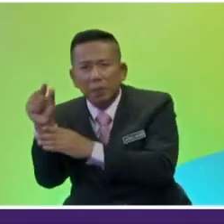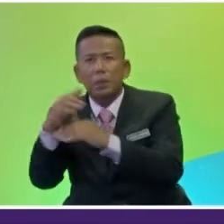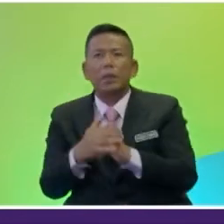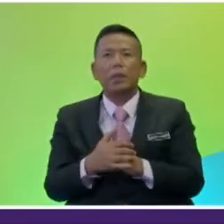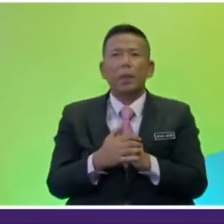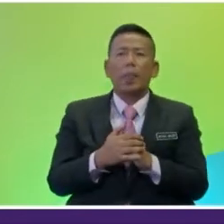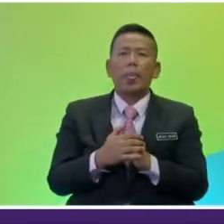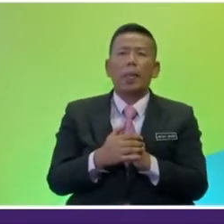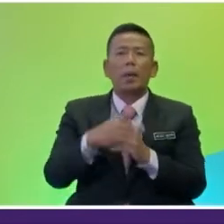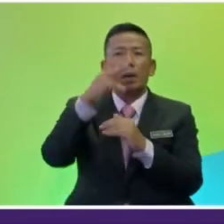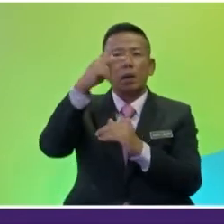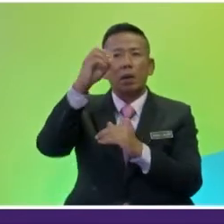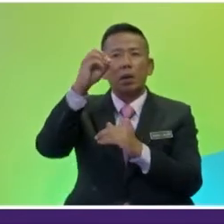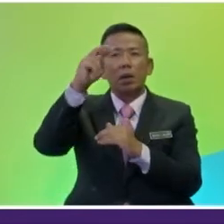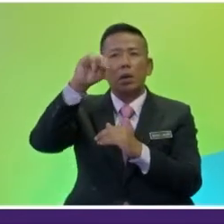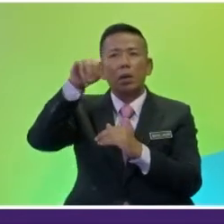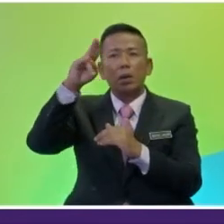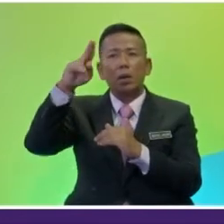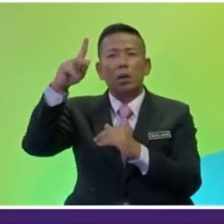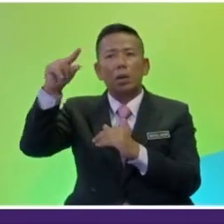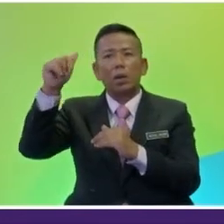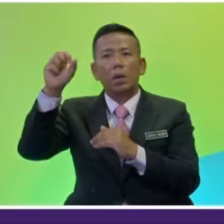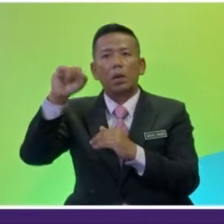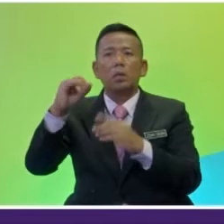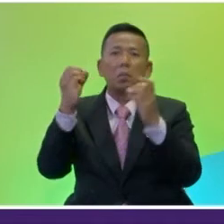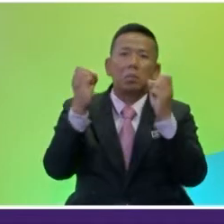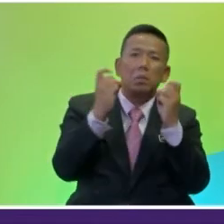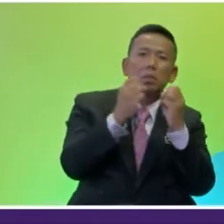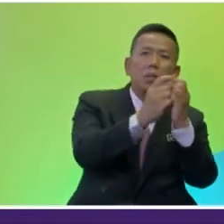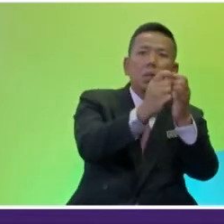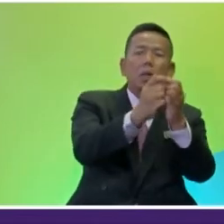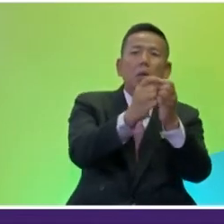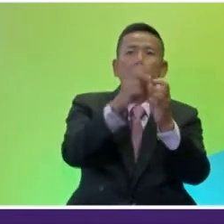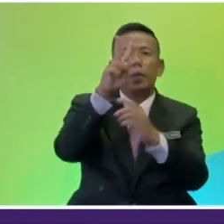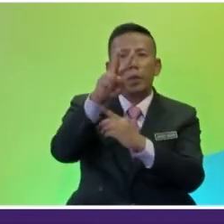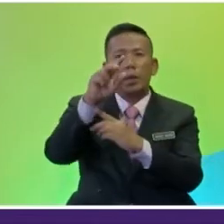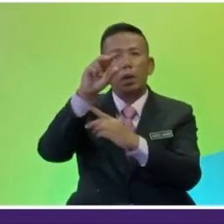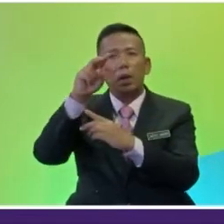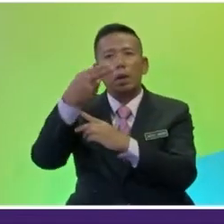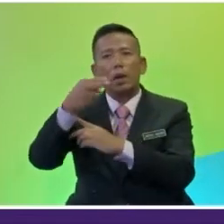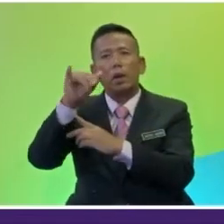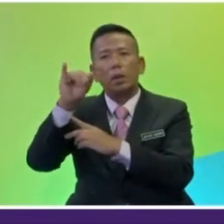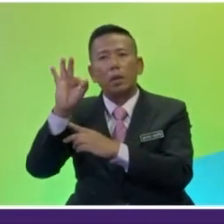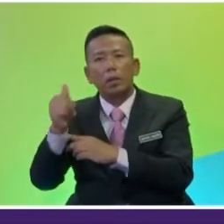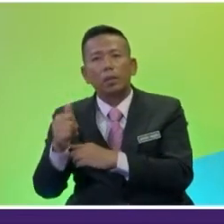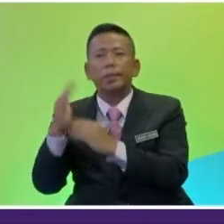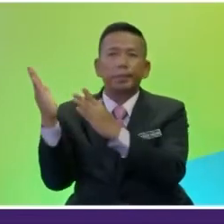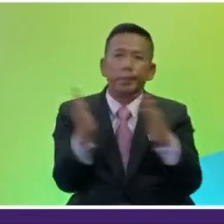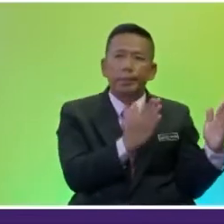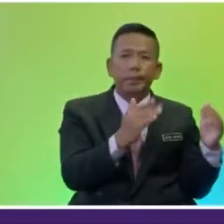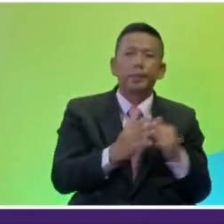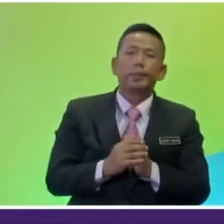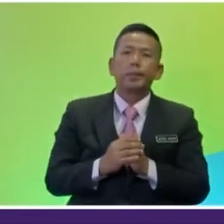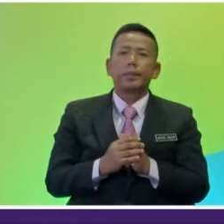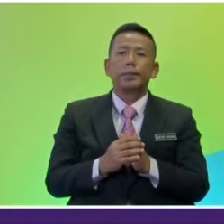konjugasi yang melibat ke pembiakan seks lah itu pertemuan diantara dua HIV Oke seterusnya slime Oke